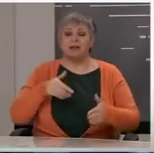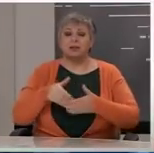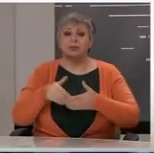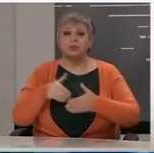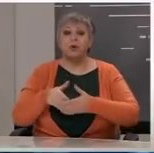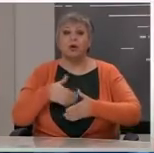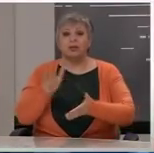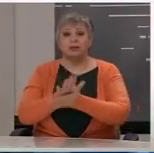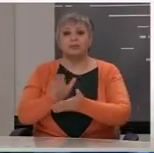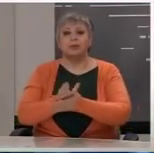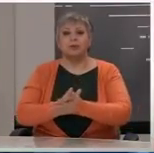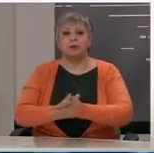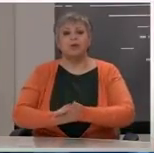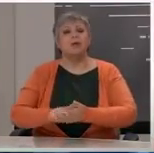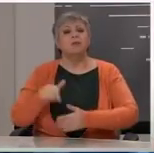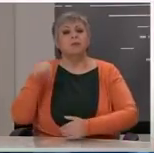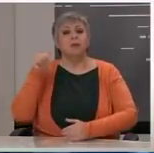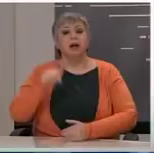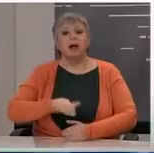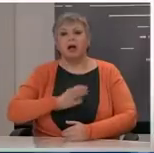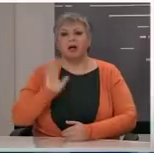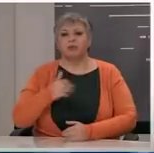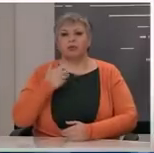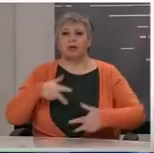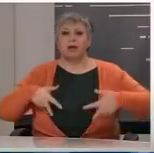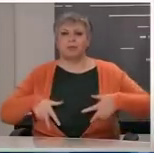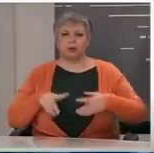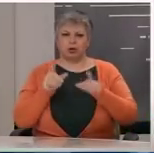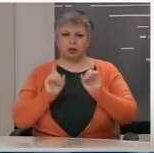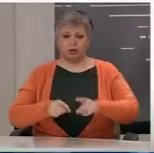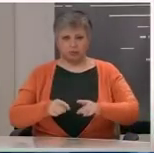στις 27 δηλαδή Αυγούστου, με ΚΑΔ